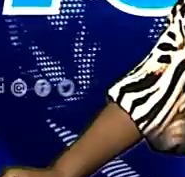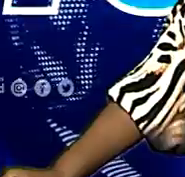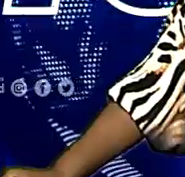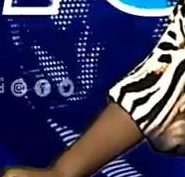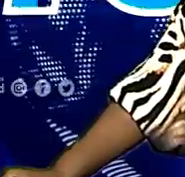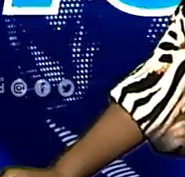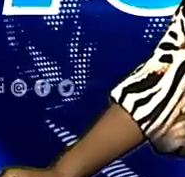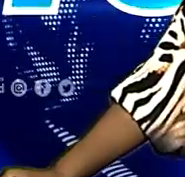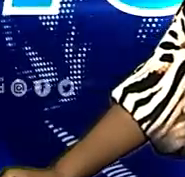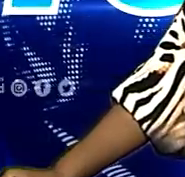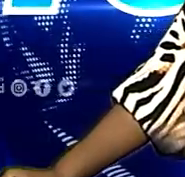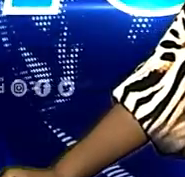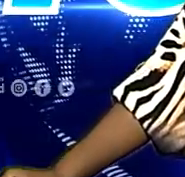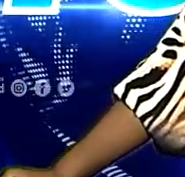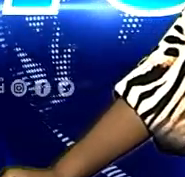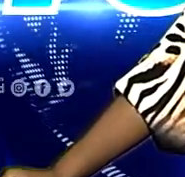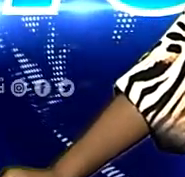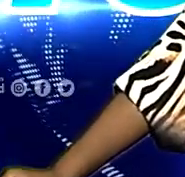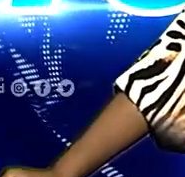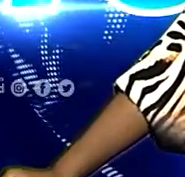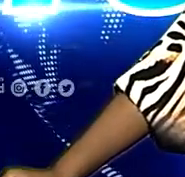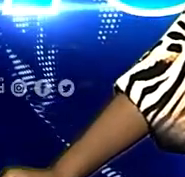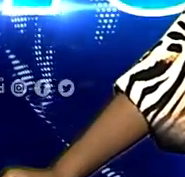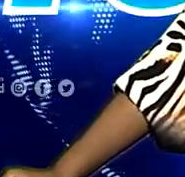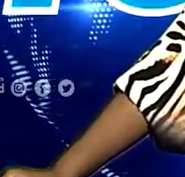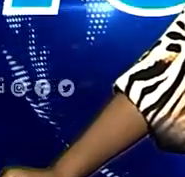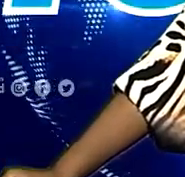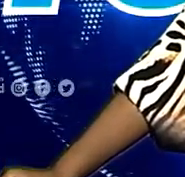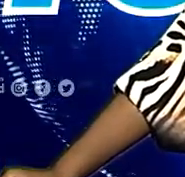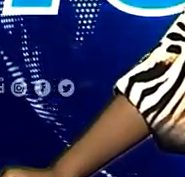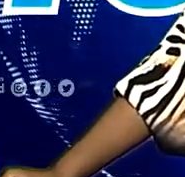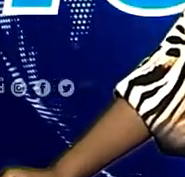merci de nous avoir suivis. Nous cédons l'antenne à la Cité de l'Union africaine.